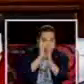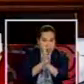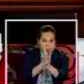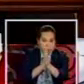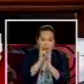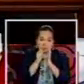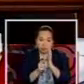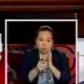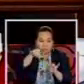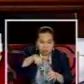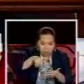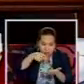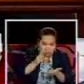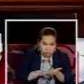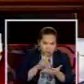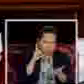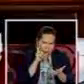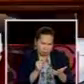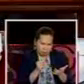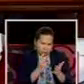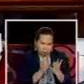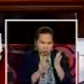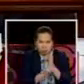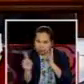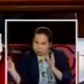take? Kung maalala ninyo.